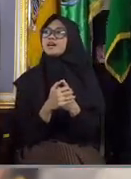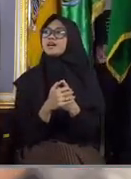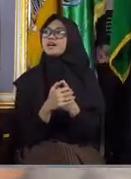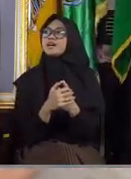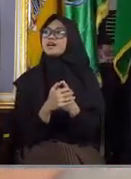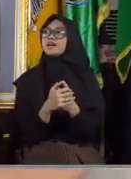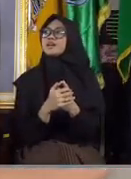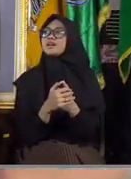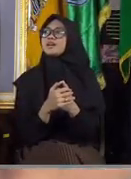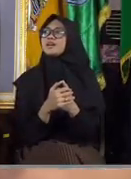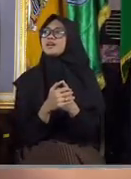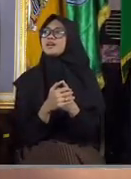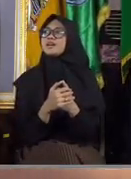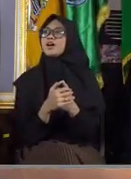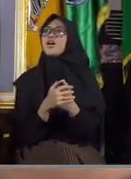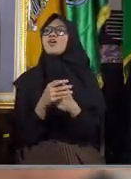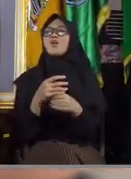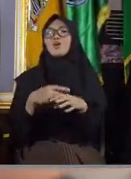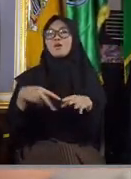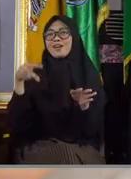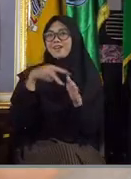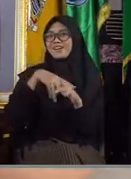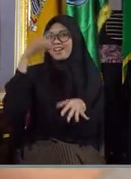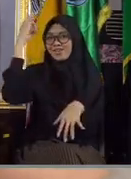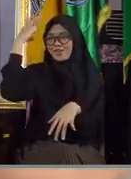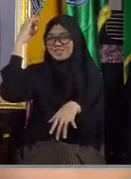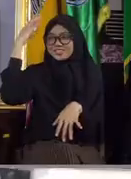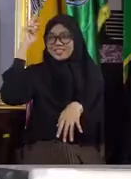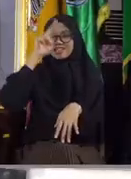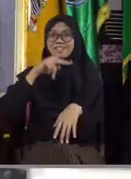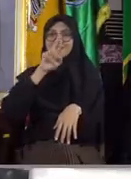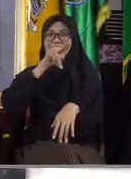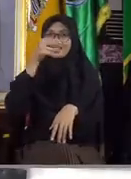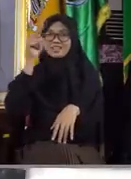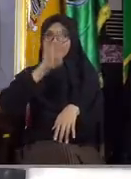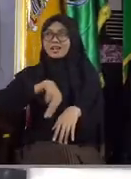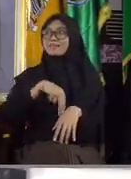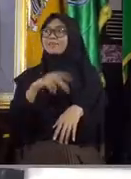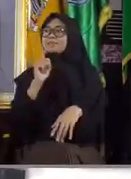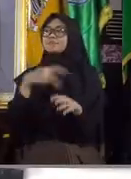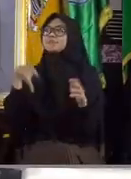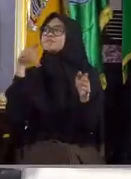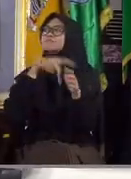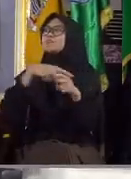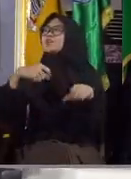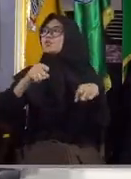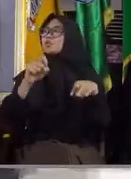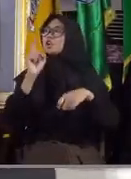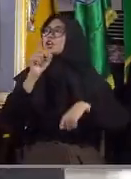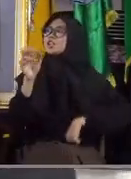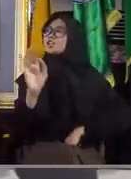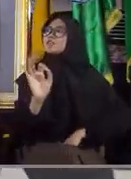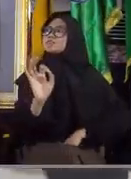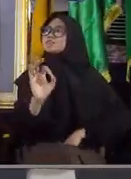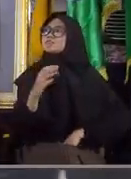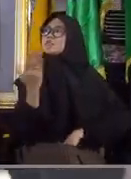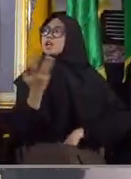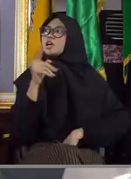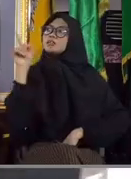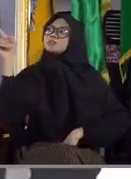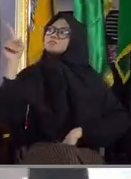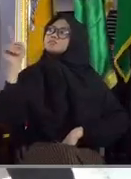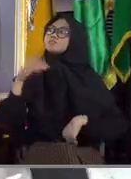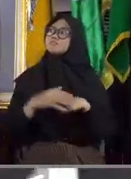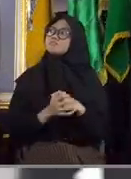ah ah Hai ojek ojek online gas pake sepeda motor ada yang pakai sepeda motor ke sekolah siswa pelajar oke